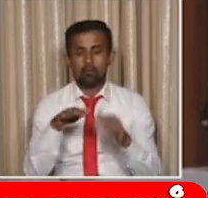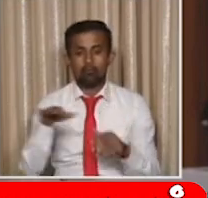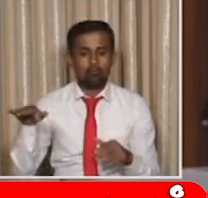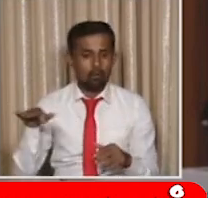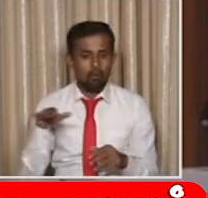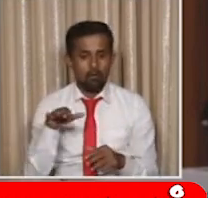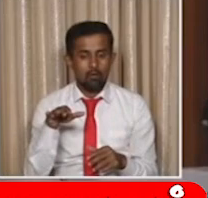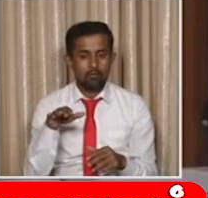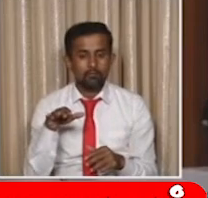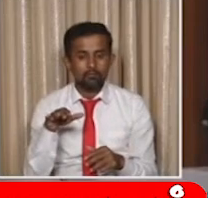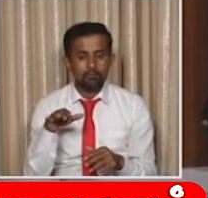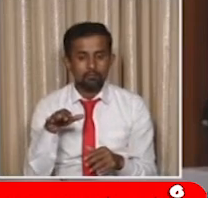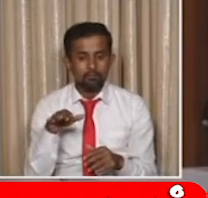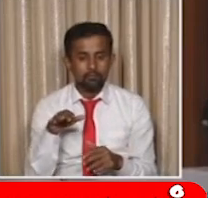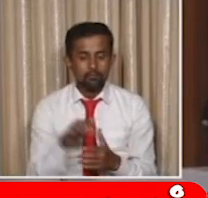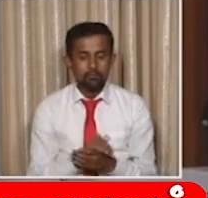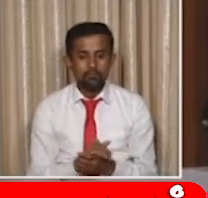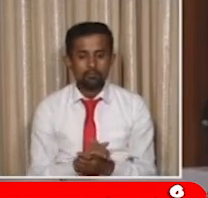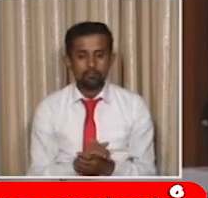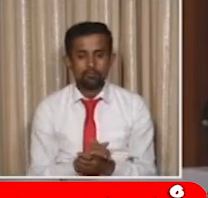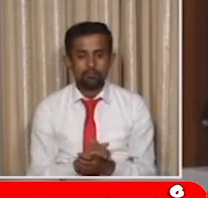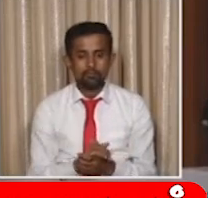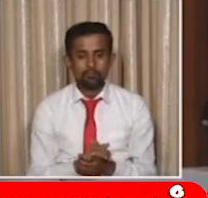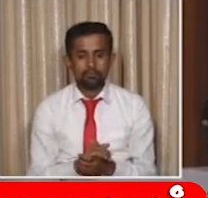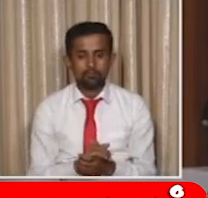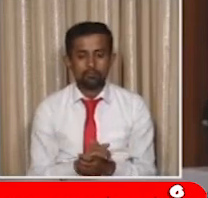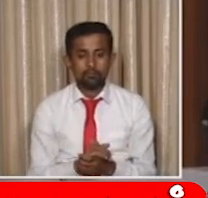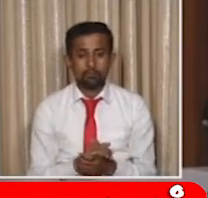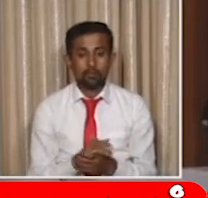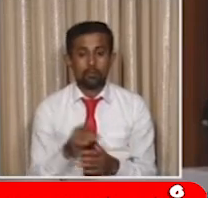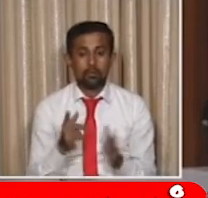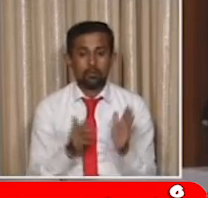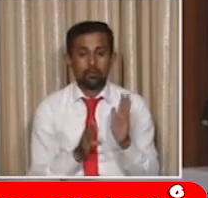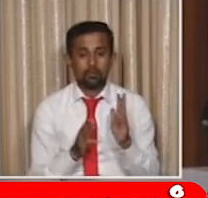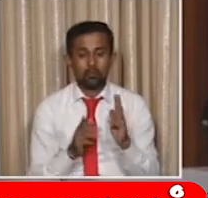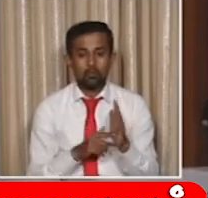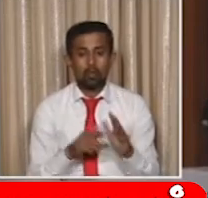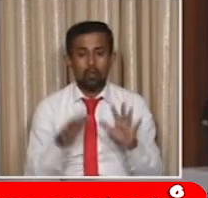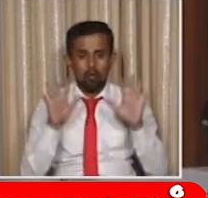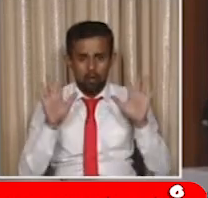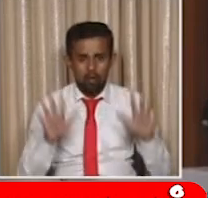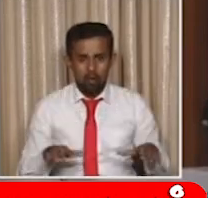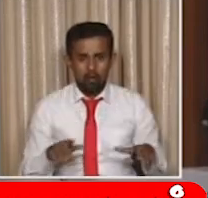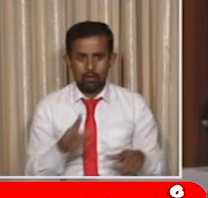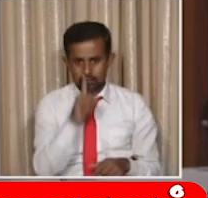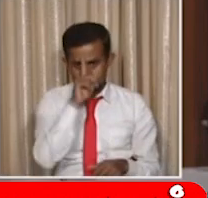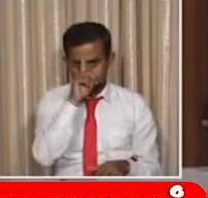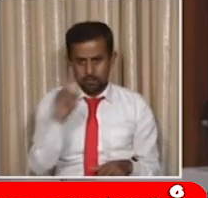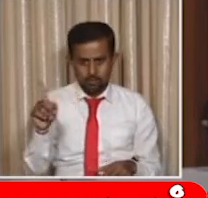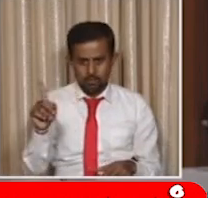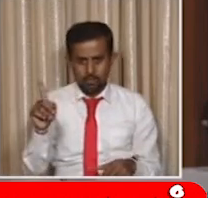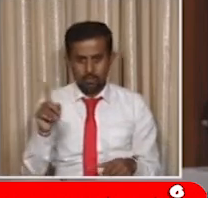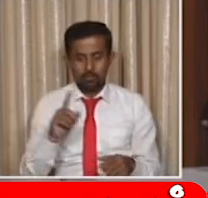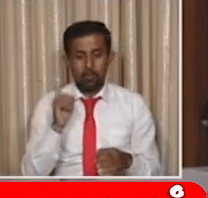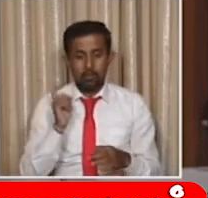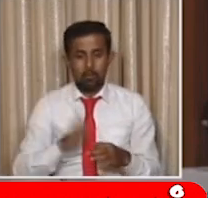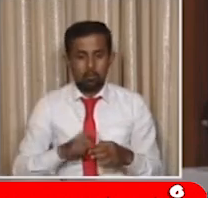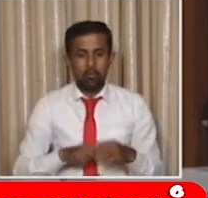முள்ளிவாய்க்கால் நிலைவேந்தலுக்கு நாங்கள் செல்லுகிற இந்த கடைசி வாரத்திலே நான் இந்த கேள்வியை எழுப்புகிறேன்.